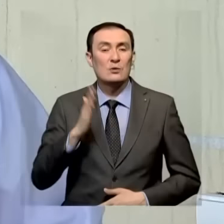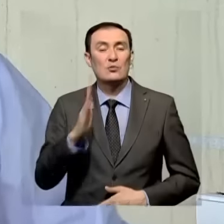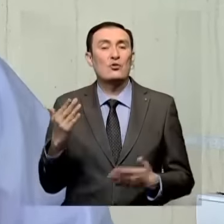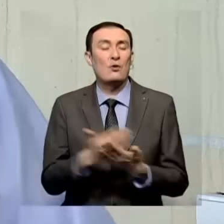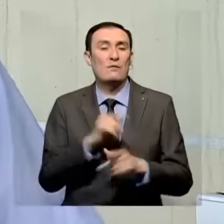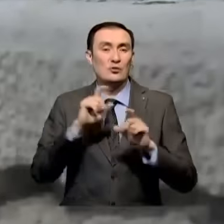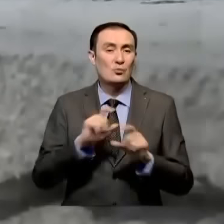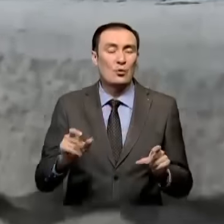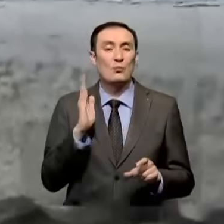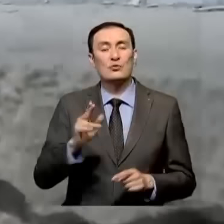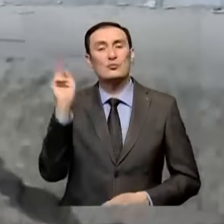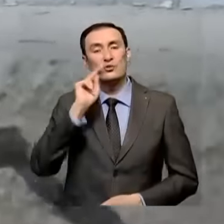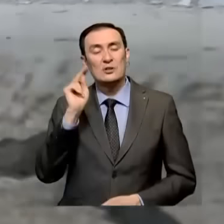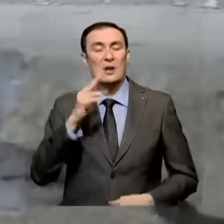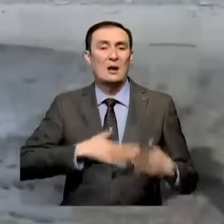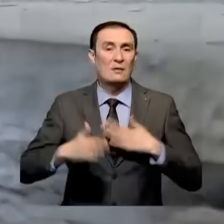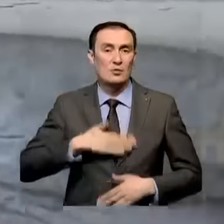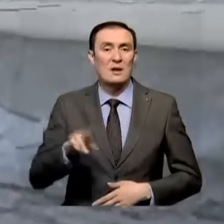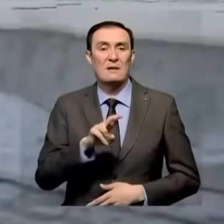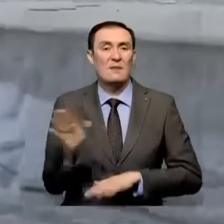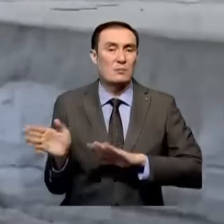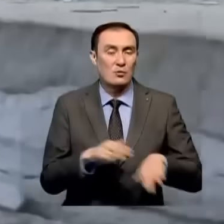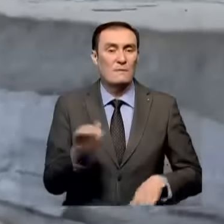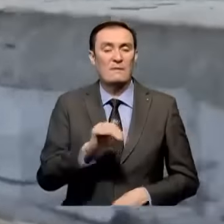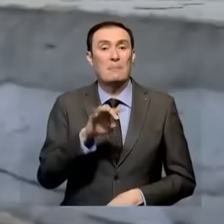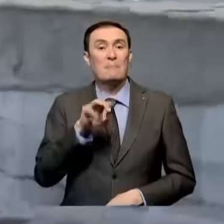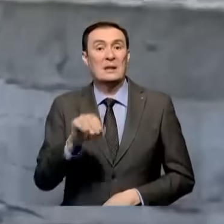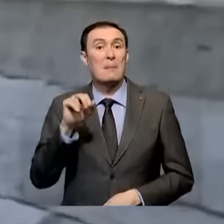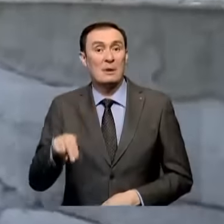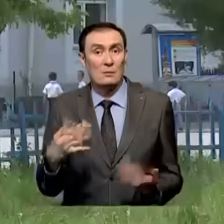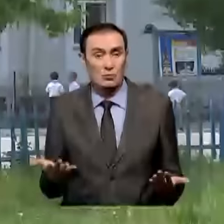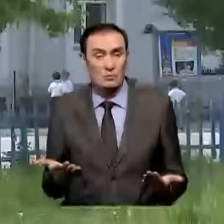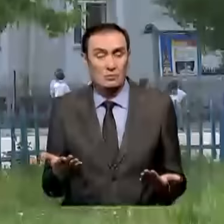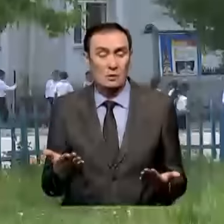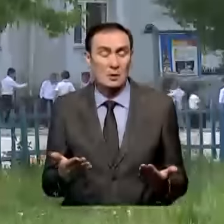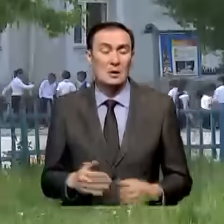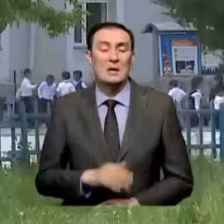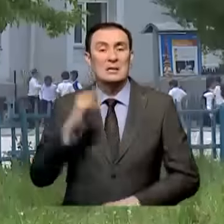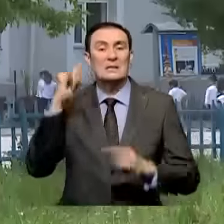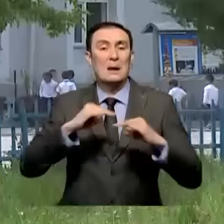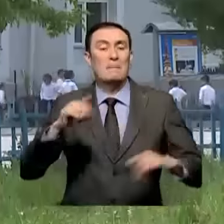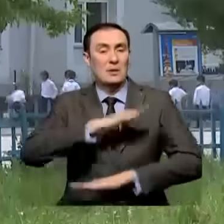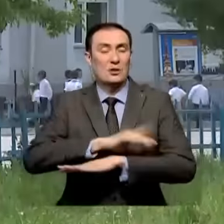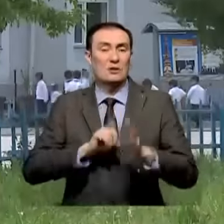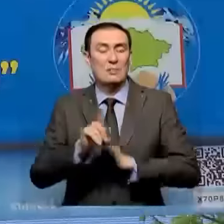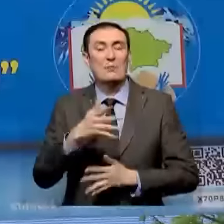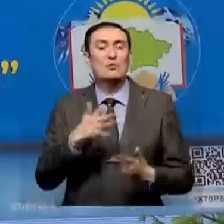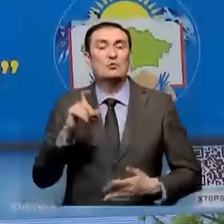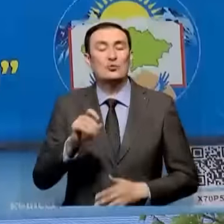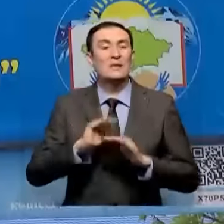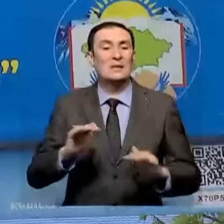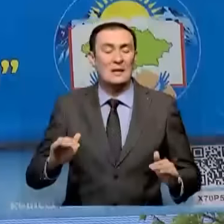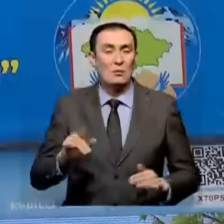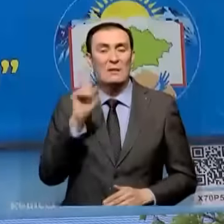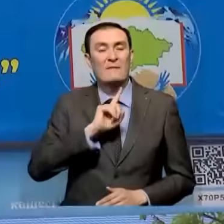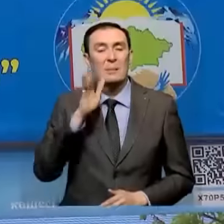учиться, во-во. Уже январь, февраль, март, апрель, все тяп-тяп. За парты здесь должны были сесть более 100 учеников.